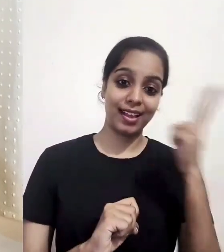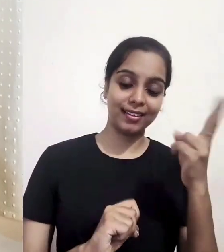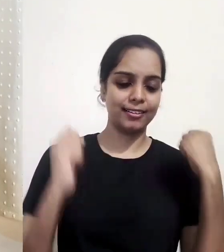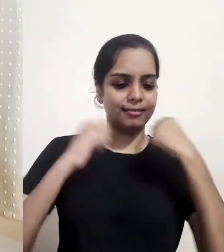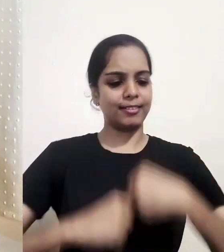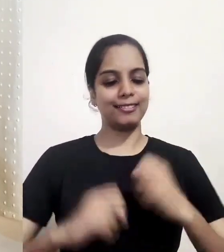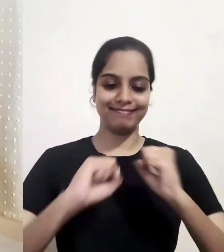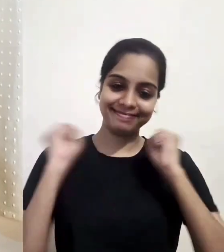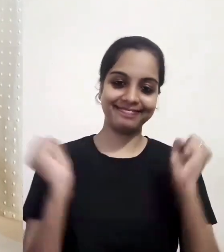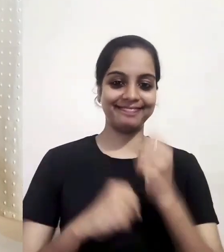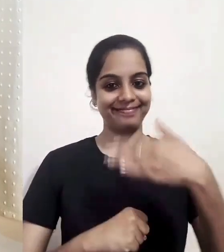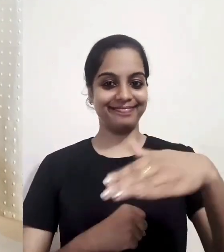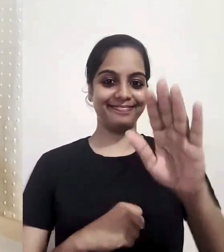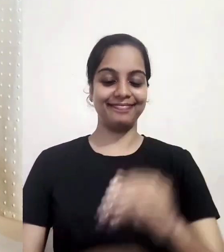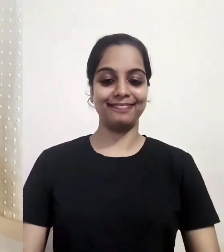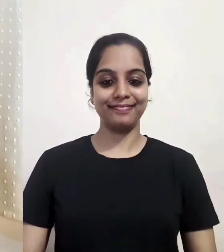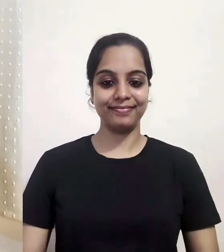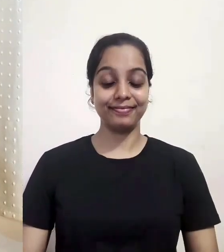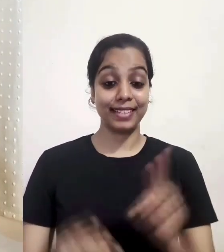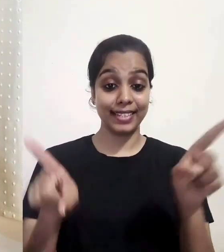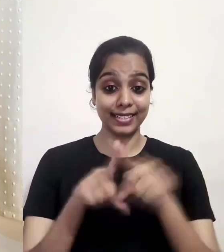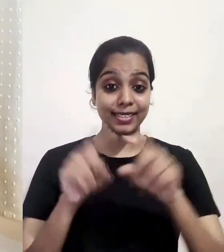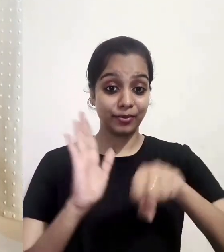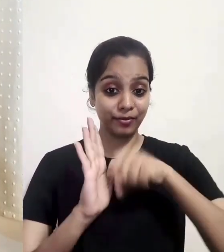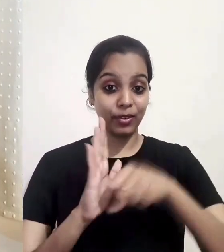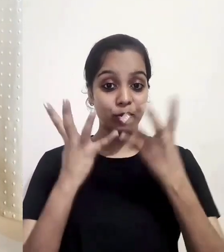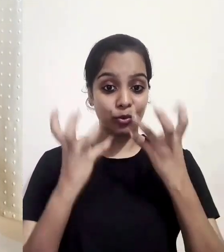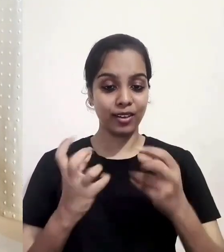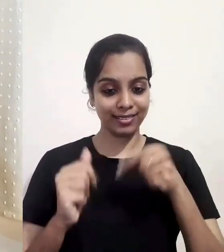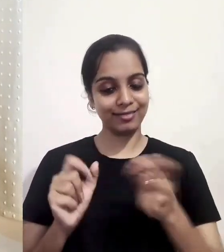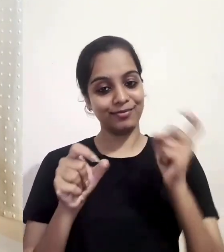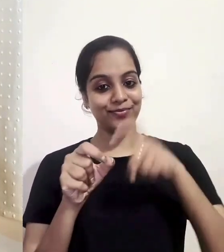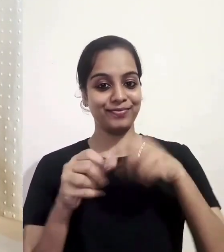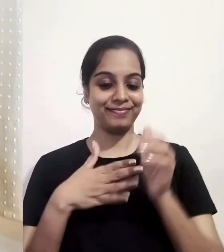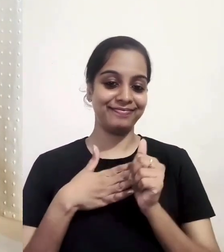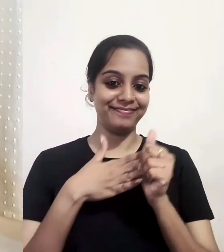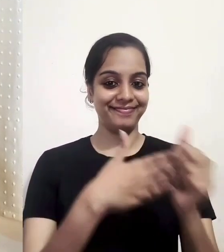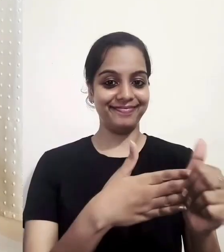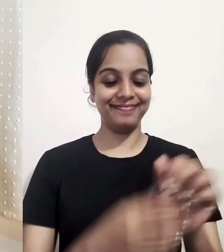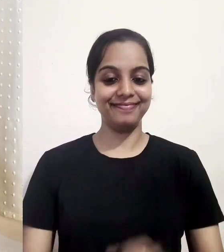പിടിക്കുന്നതാണ്. ഇതുപോലുള്ള കൂടുതൽ വീഡിയോകൾക്ക് വേണ്ടിയിട്ട് ഈ ചാനൽ സബ്സ്ക്രൈബ് ചെയ്യുക.